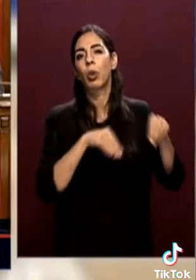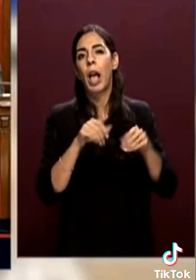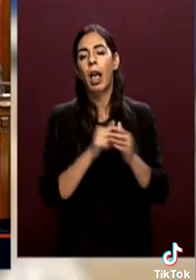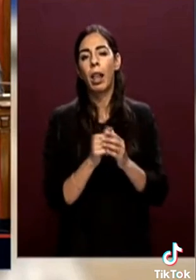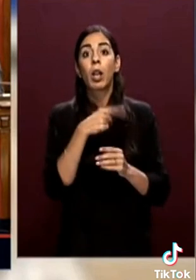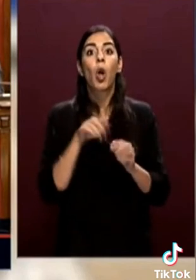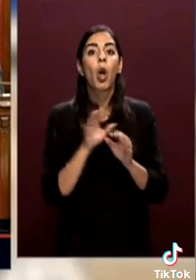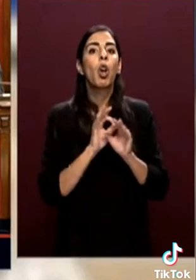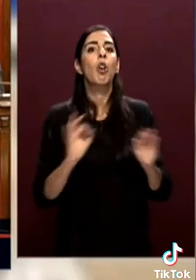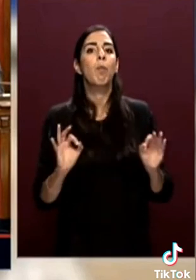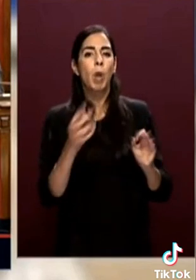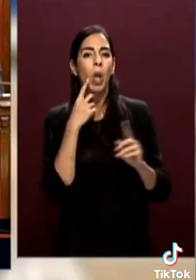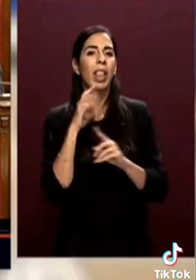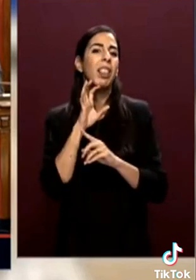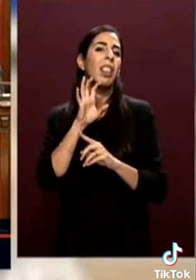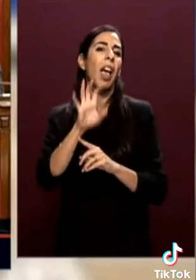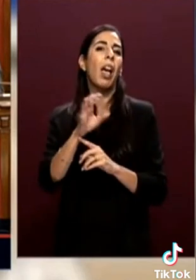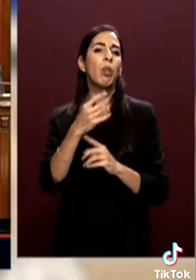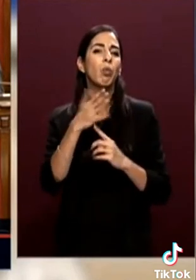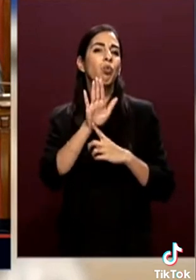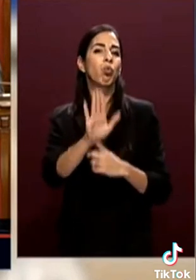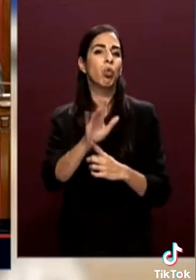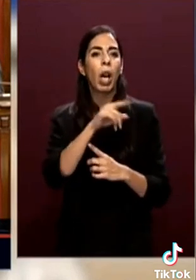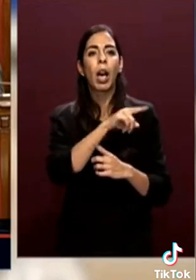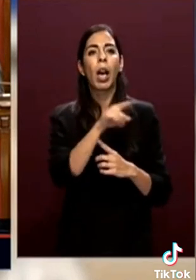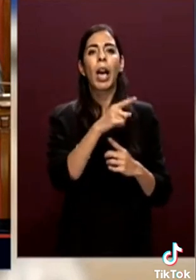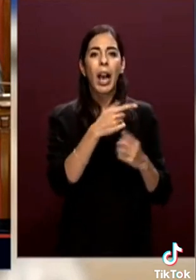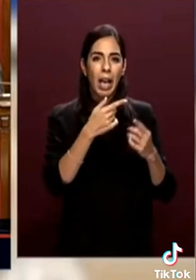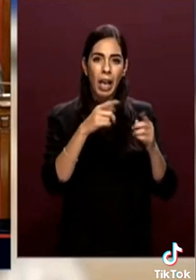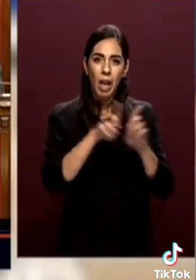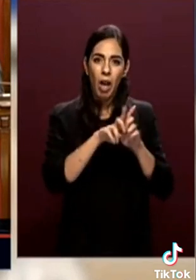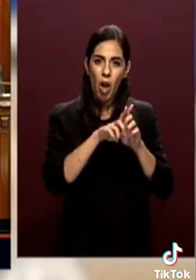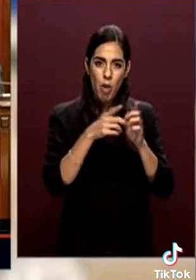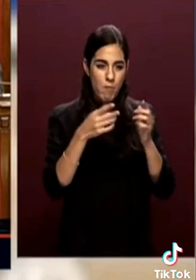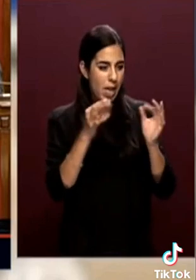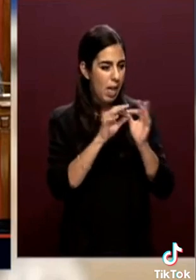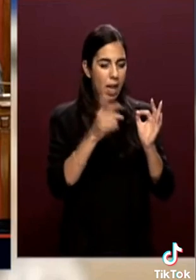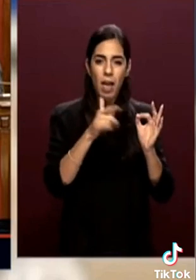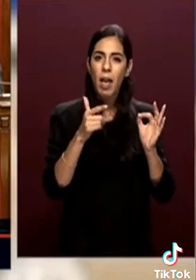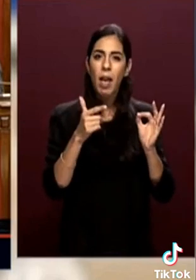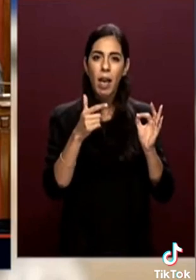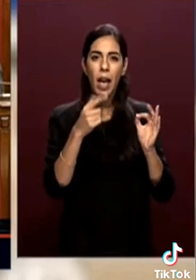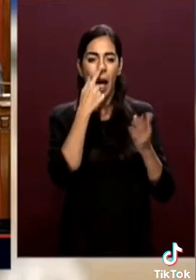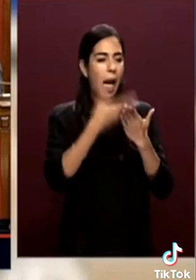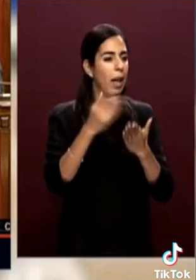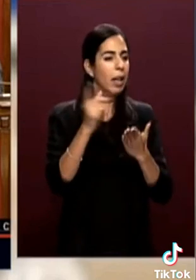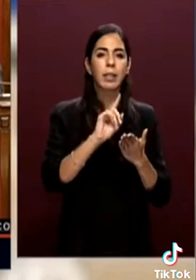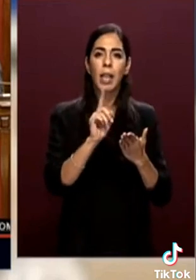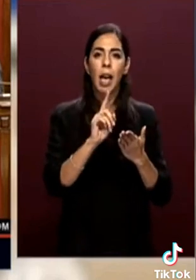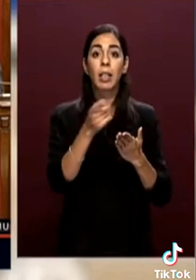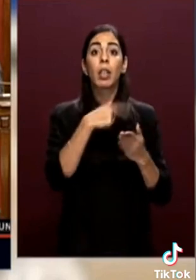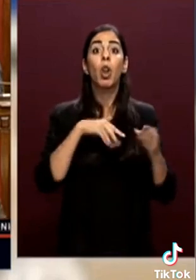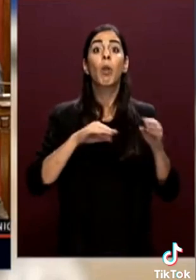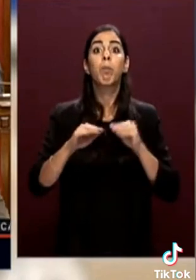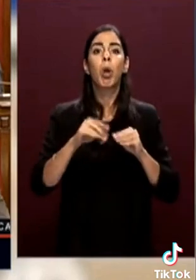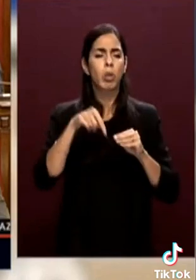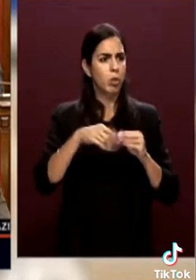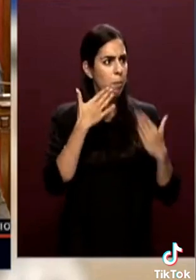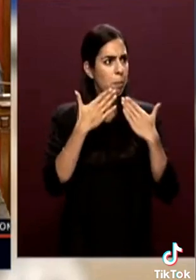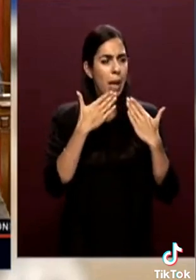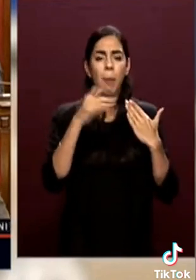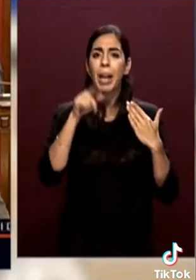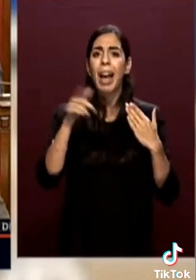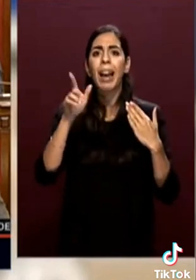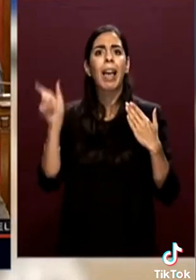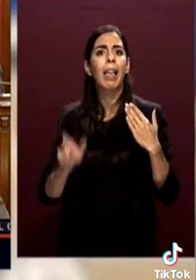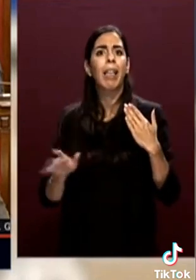denunciare le vostre incongruenze, le vostre inadeguatezze. La nostra opposizione qui in Parlamento e anche nel Paese non